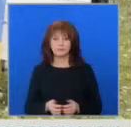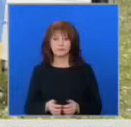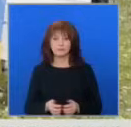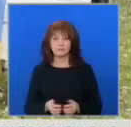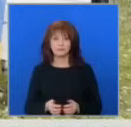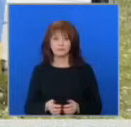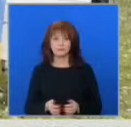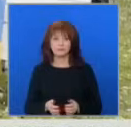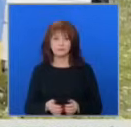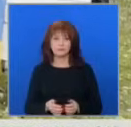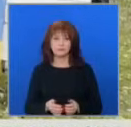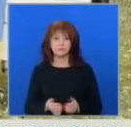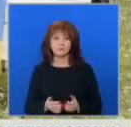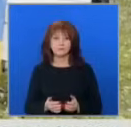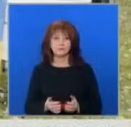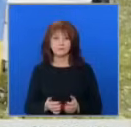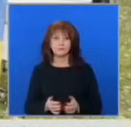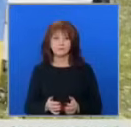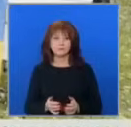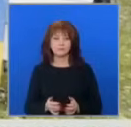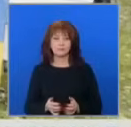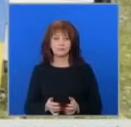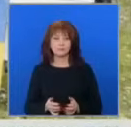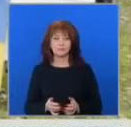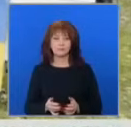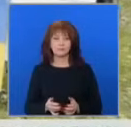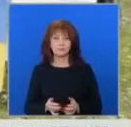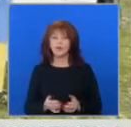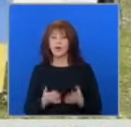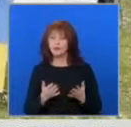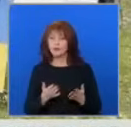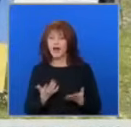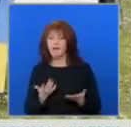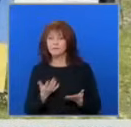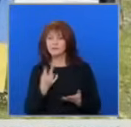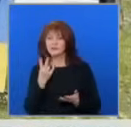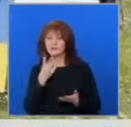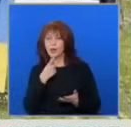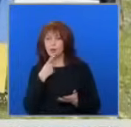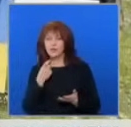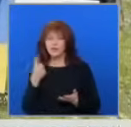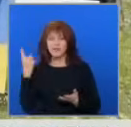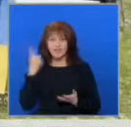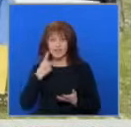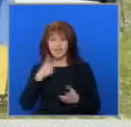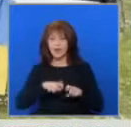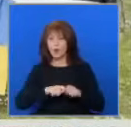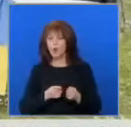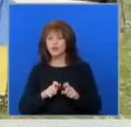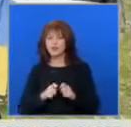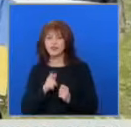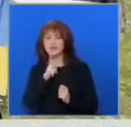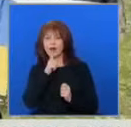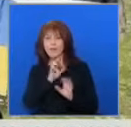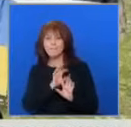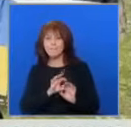води институцията на една терористическа земя, която веке скоро 2 години всекодневно унищува мирни населени